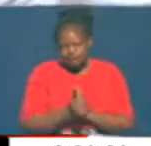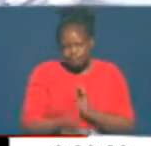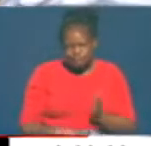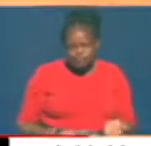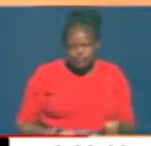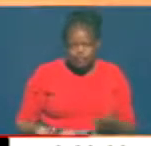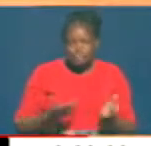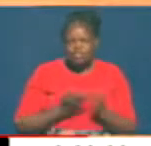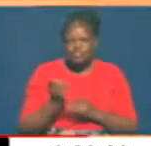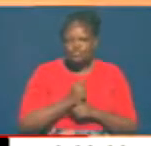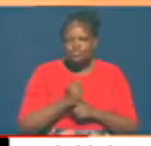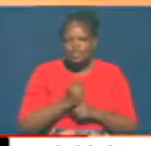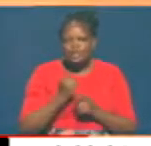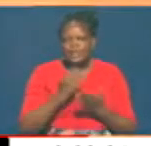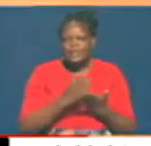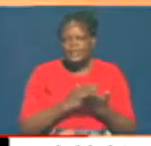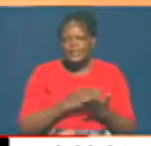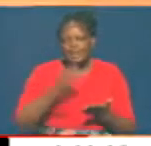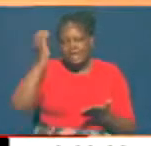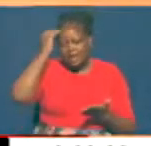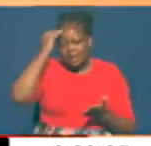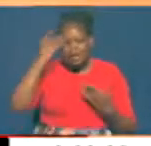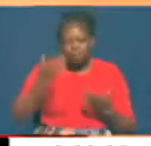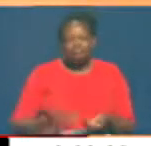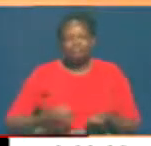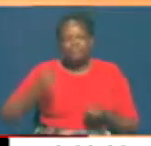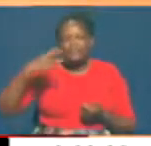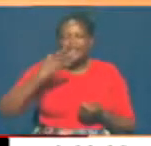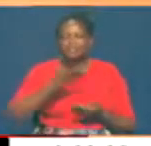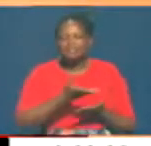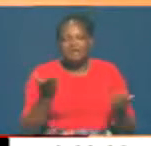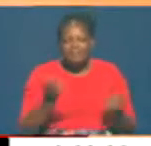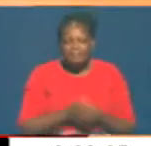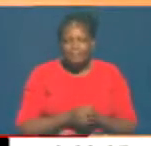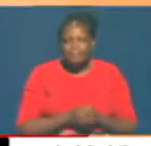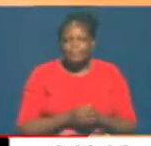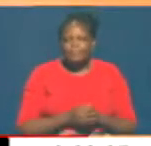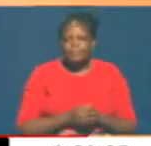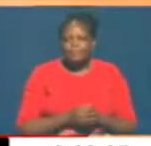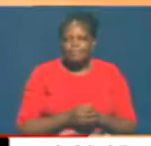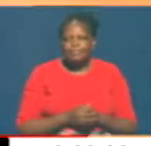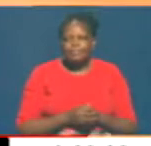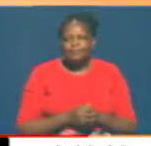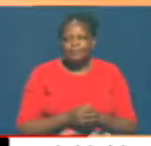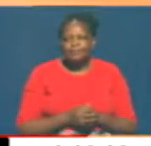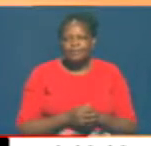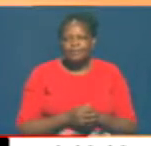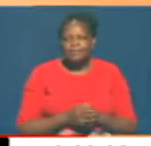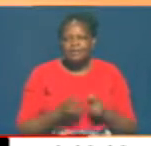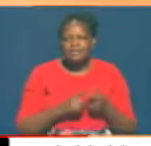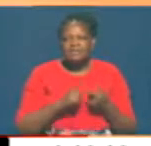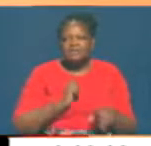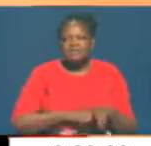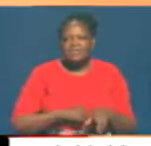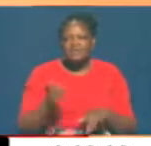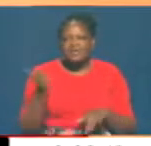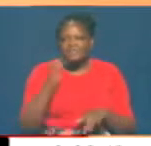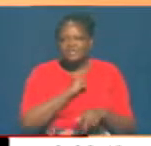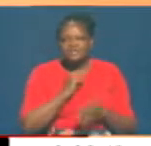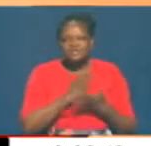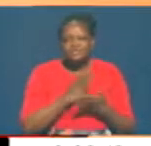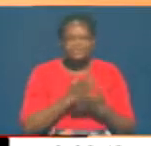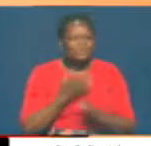training program. Nilijifunzia kazi ya stima huko, kazi ya wiring. Na wakati nilitoka huko, ingawaje ilikuwa